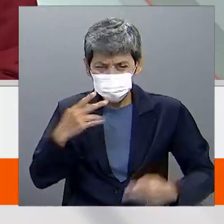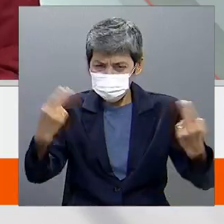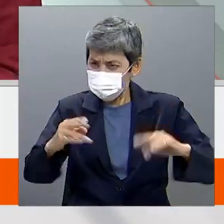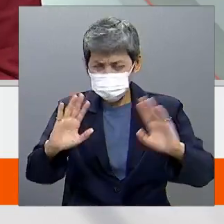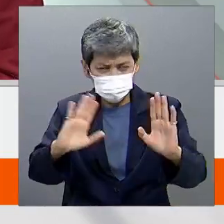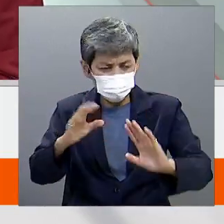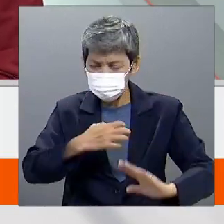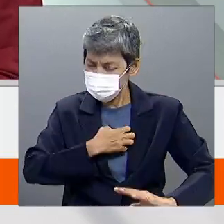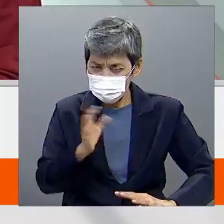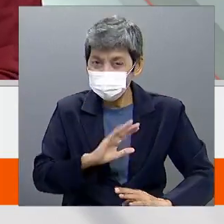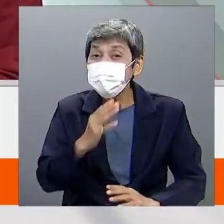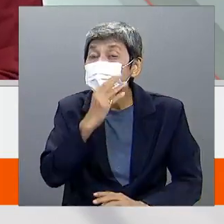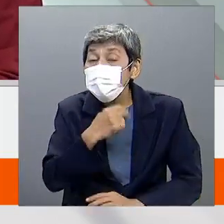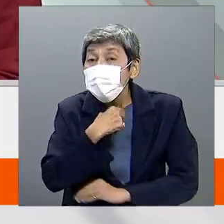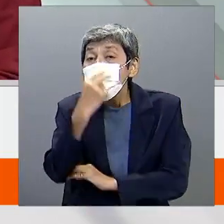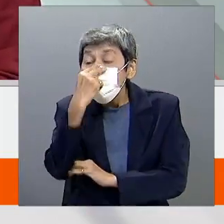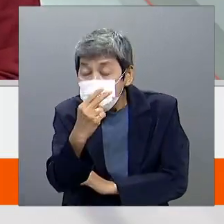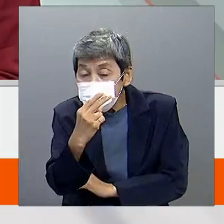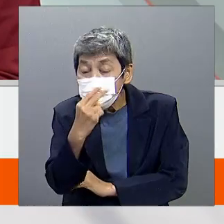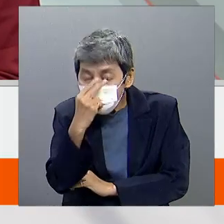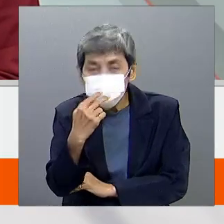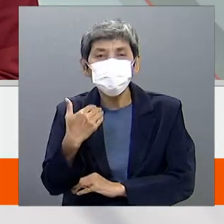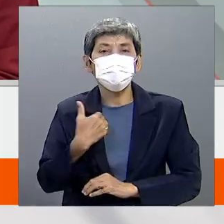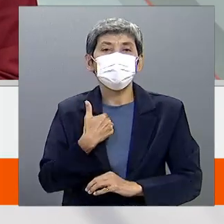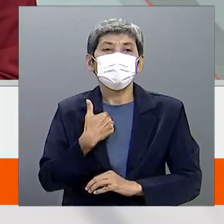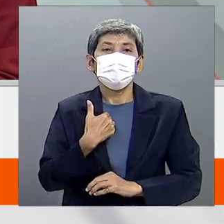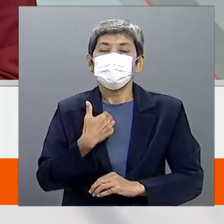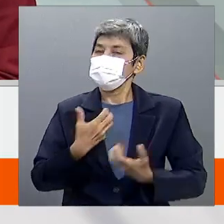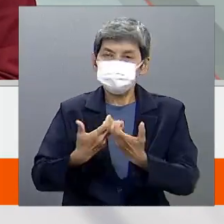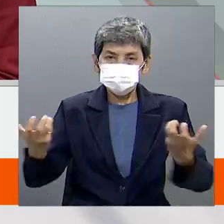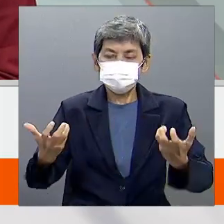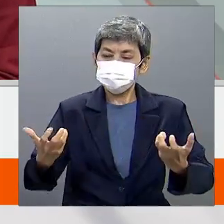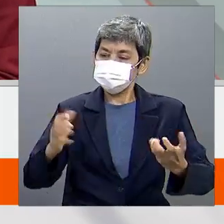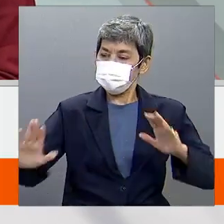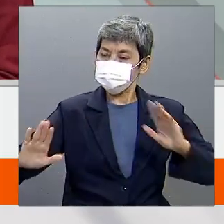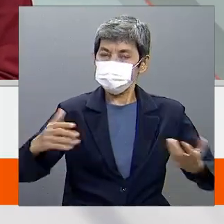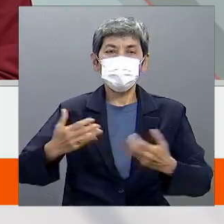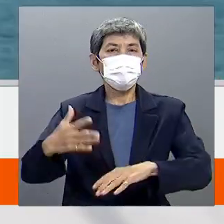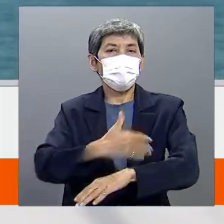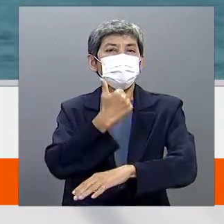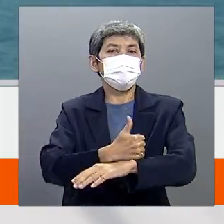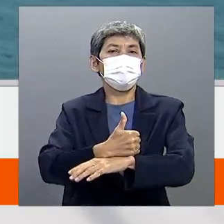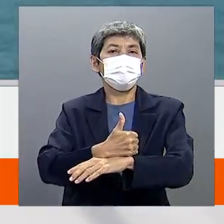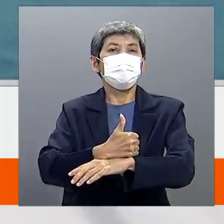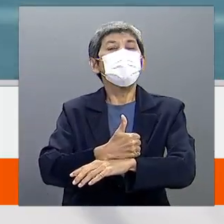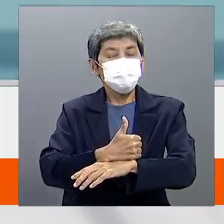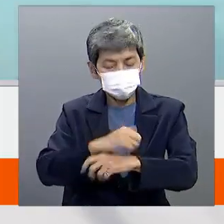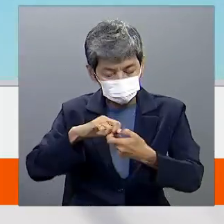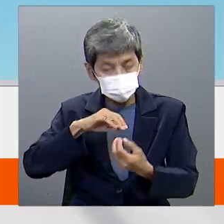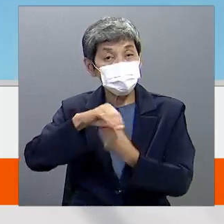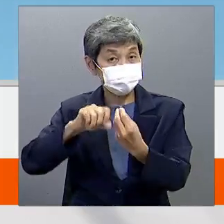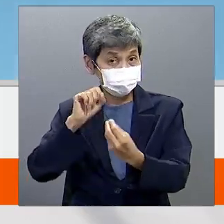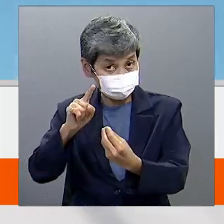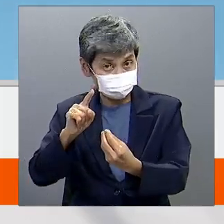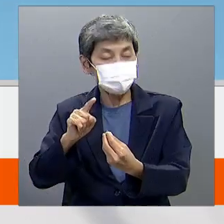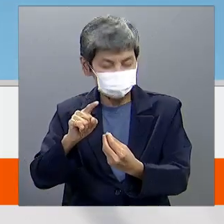ต่สิ่งที่เราจะเห็นเนี่ยเราจะเห็นการแยกขั้วในมิติเชิงการเมืองและเศรษฐกิจนะครับที่กว้างขวางมากขึ้นระหว่